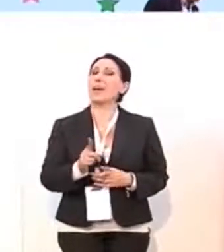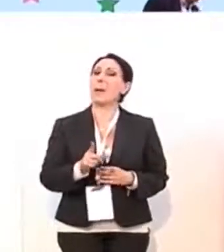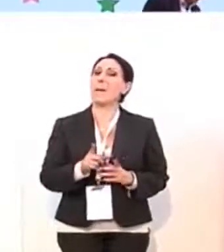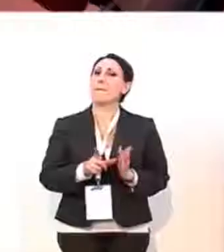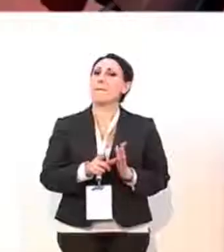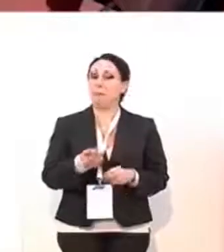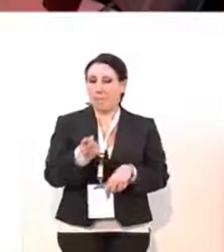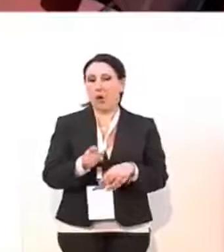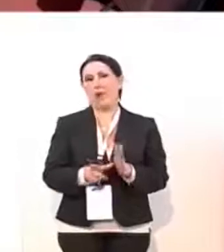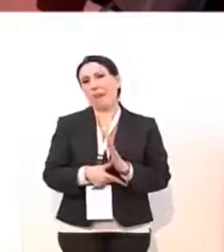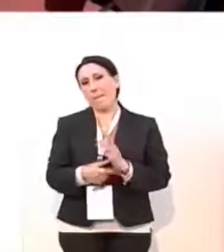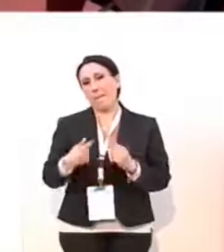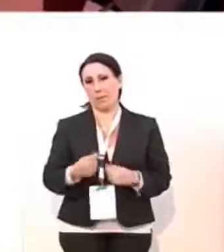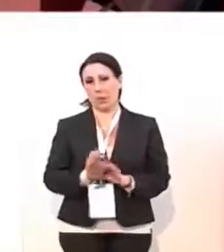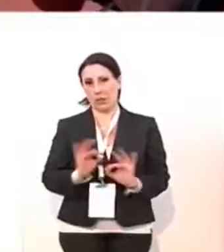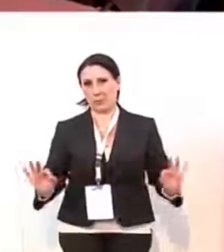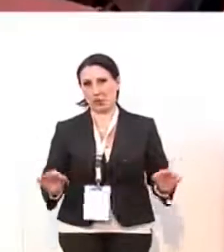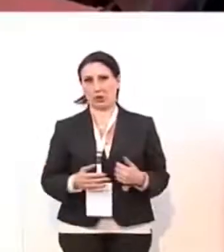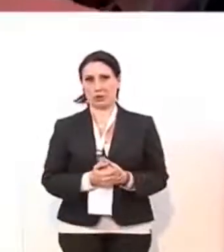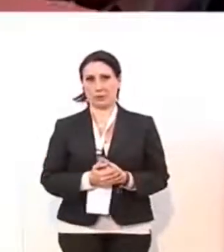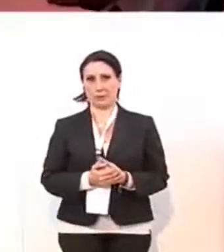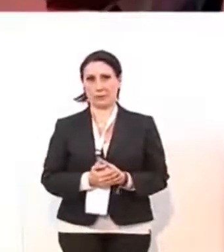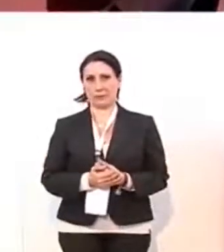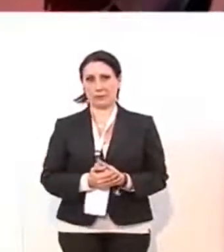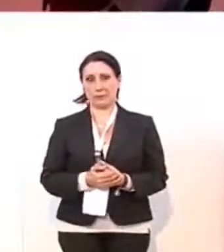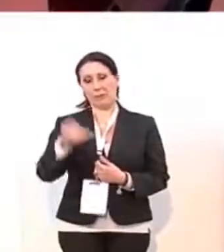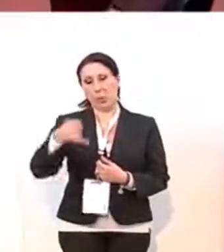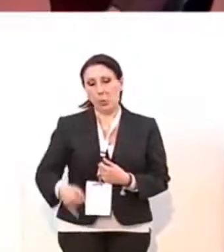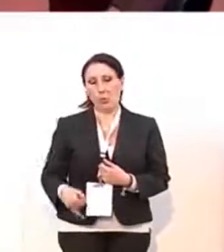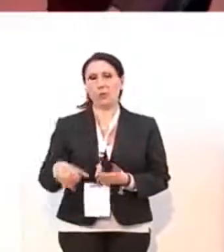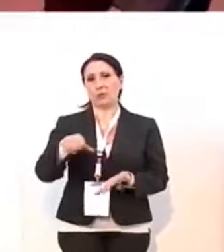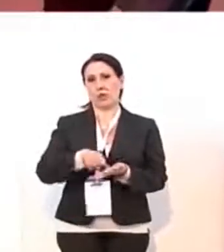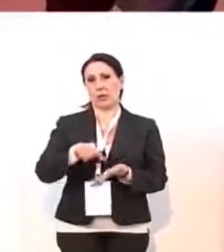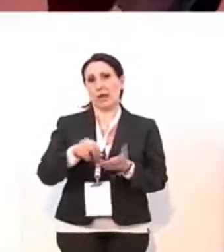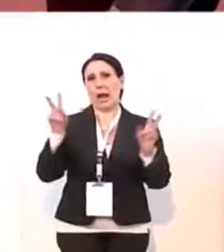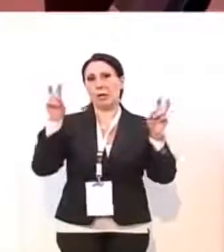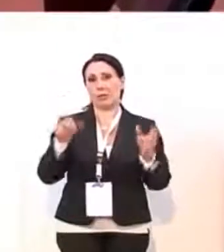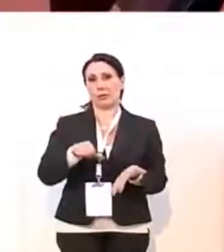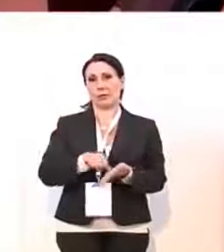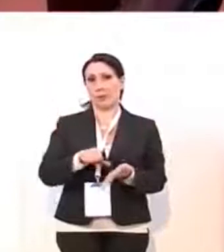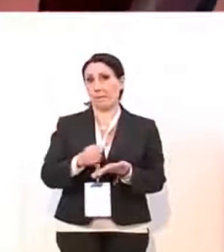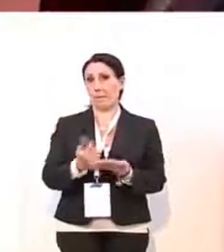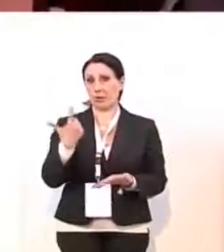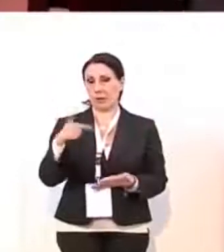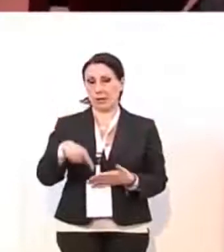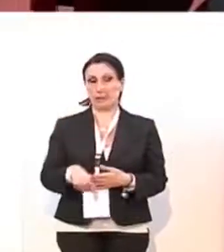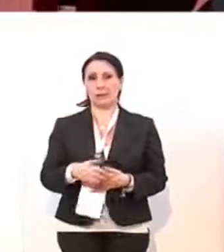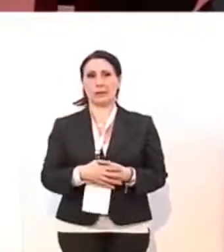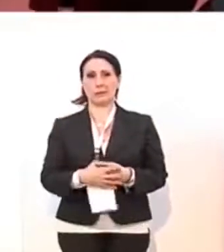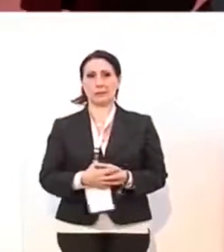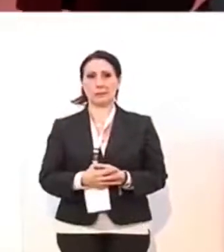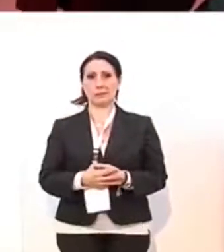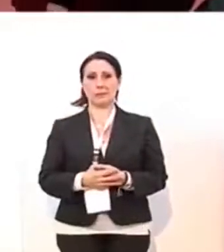l'orecchio. Sabatini, c'è un altro tema centrale in questa nostra discussione che riguarda la violenza sulle